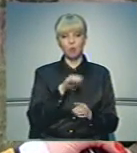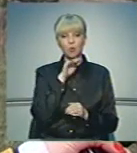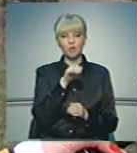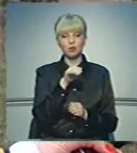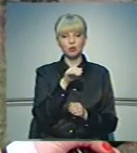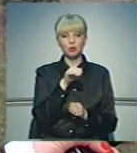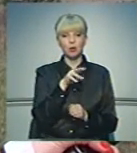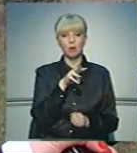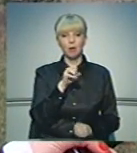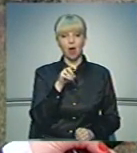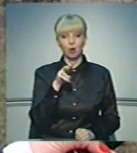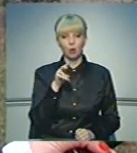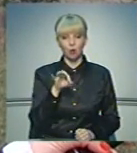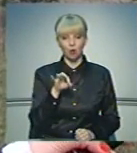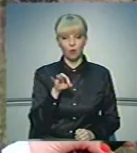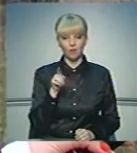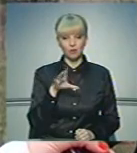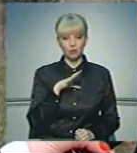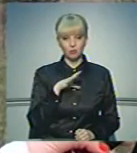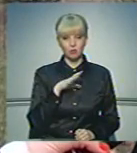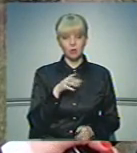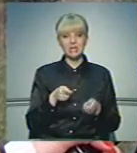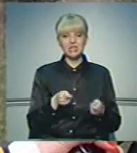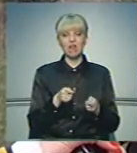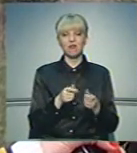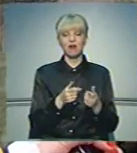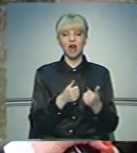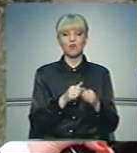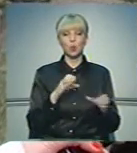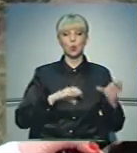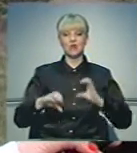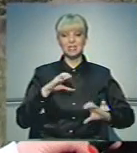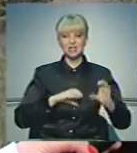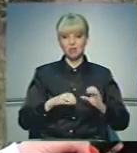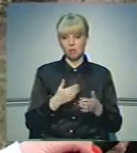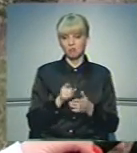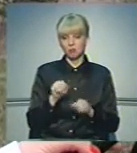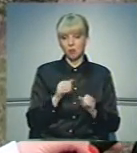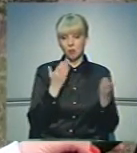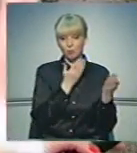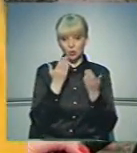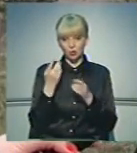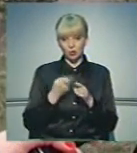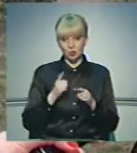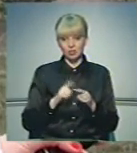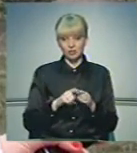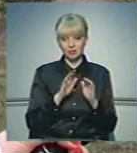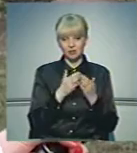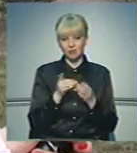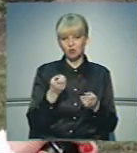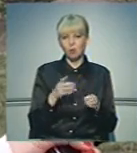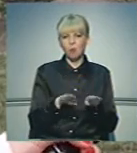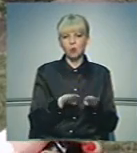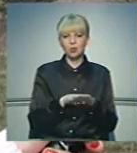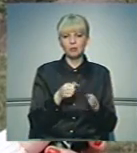професор Марков. Він був завкафедрою університету. І, мабуть, прочитав про цю дефіляду, бо вона щось подібна